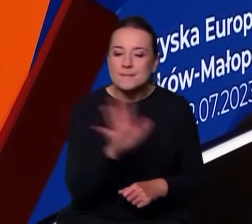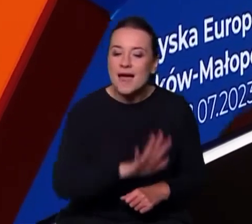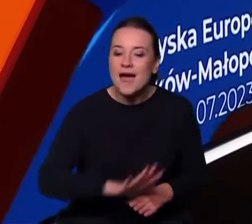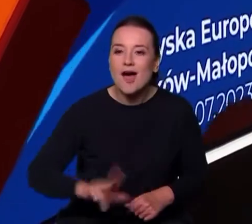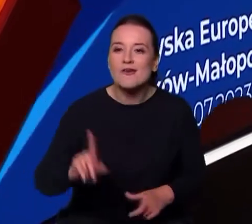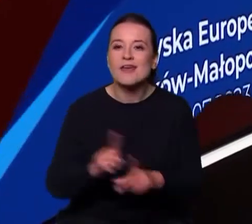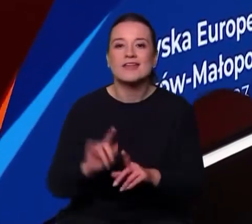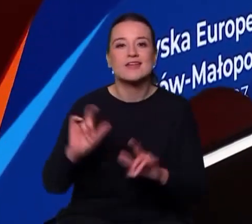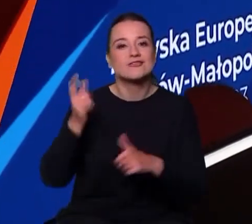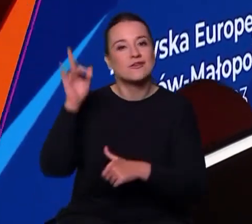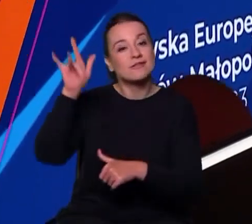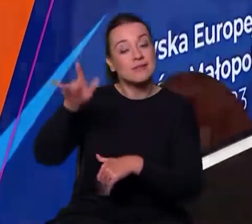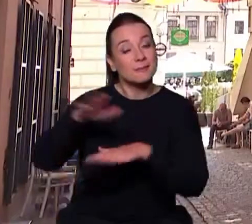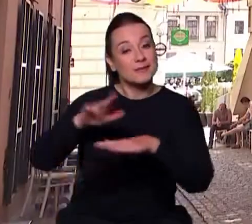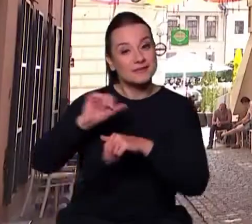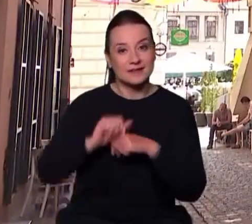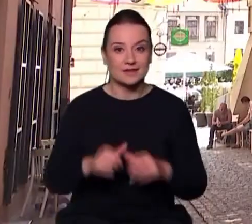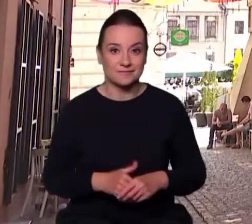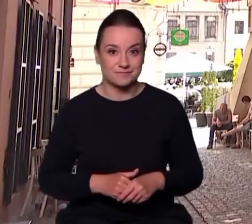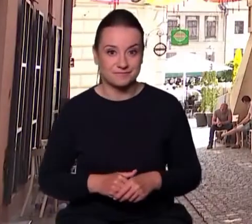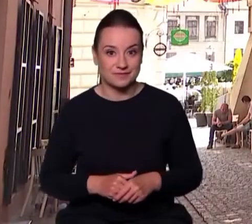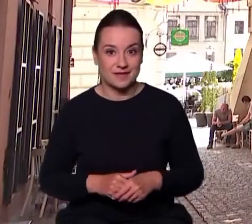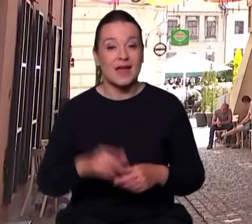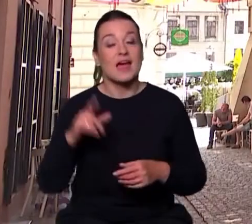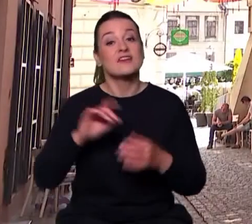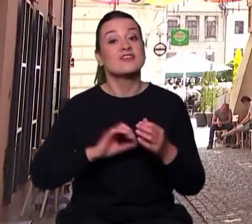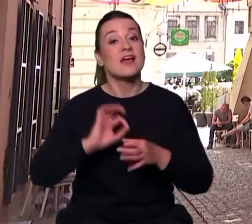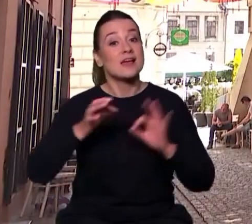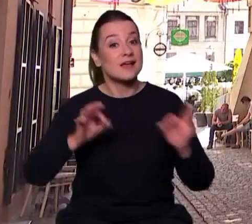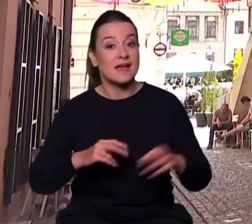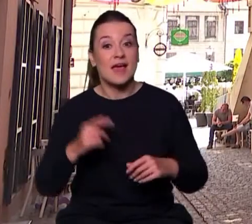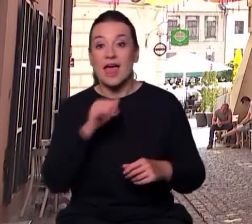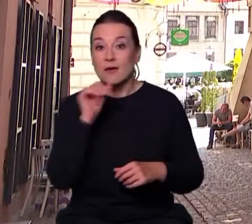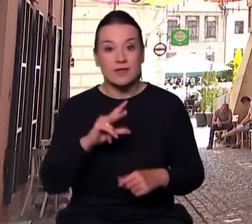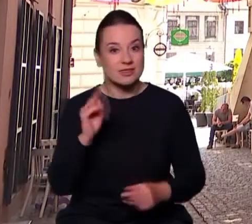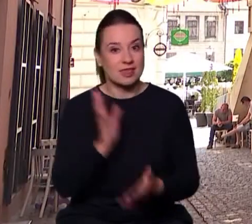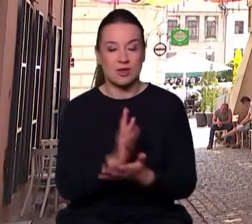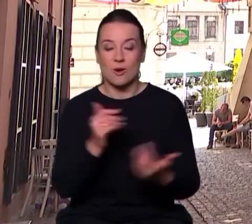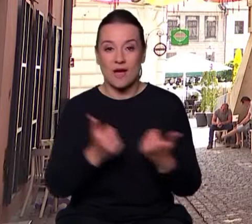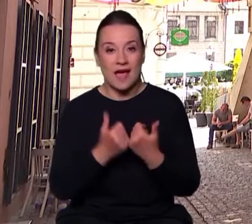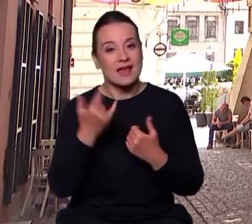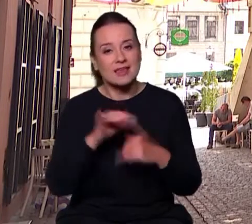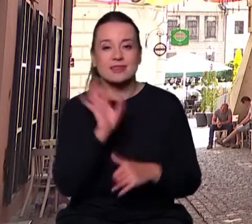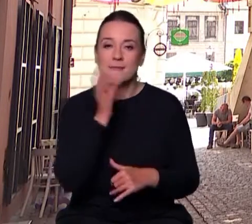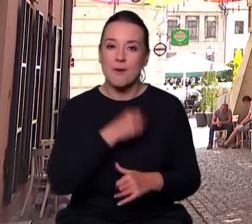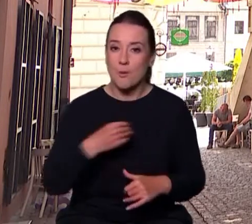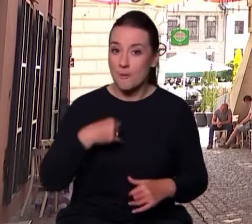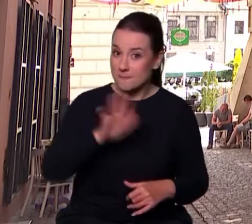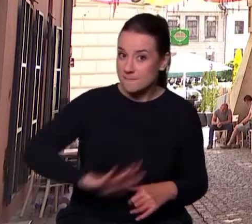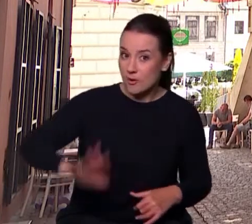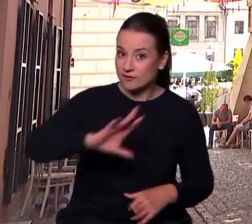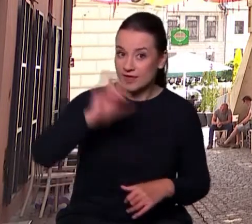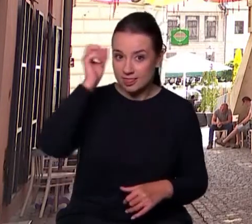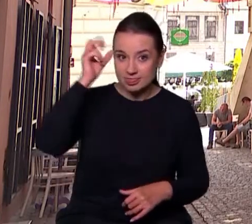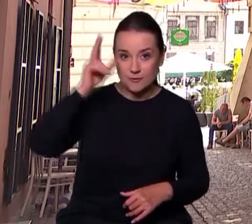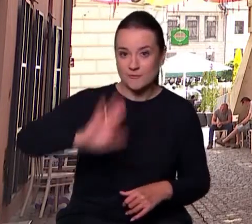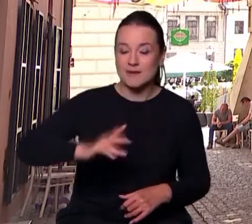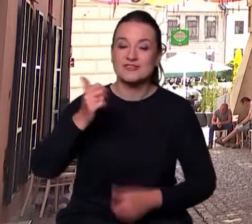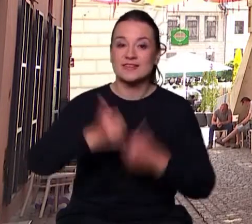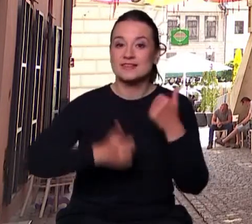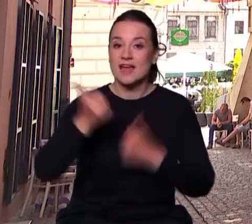ściance piszczy. Igrzyska Europejskie to nie tylko Kraków, ale także inne miasta Małopolski. W Tarnowie rozegrane zostaną m.in.